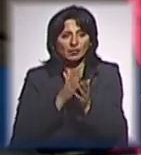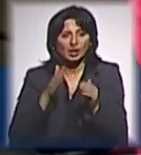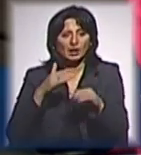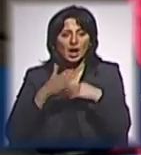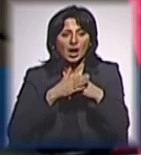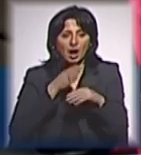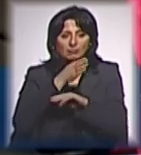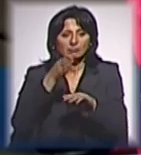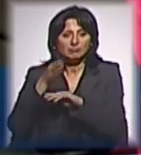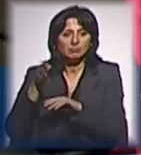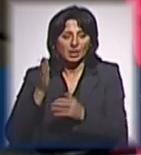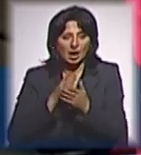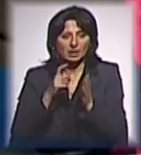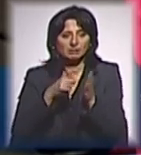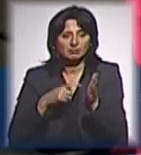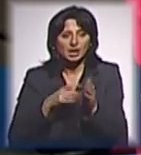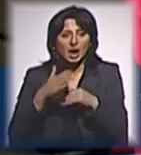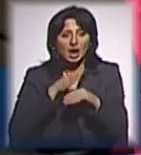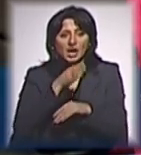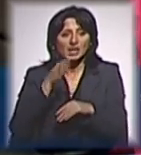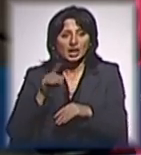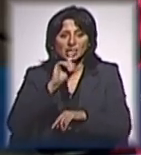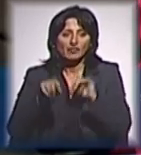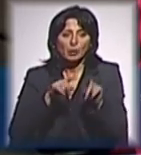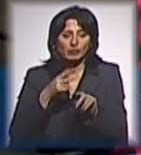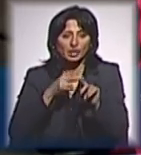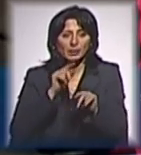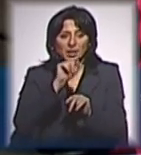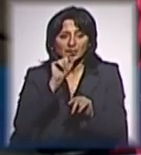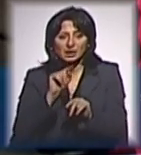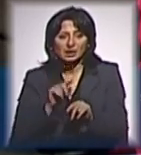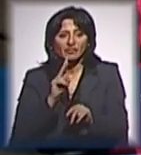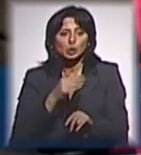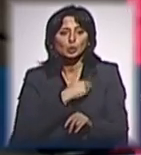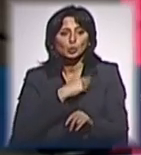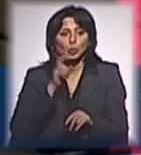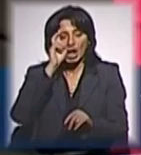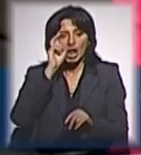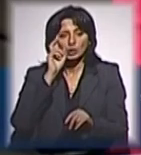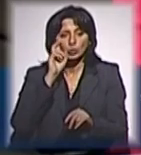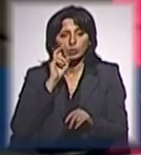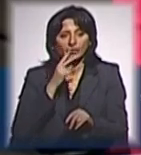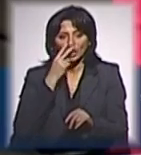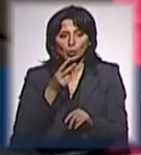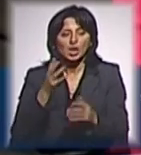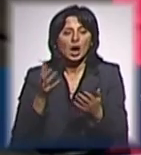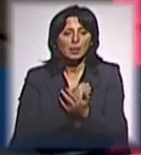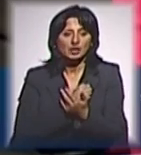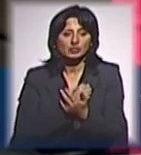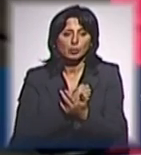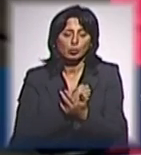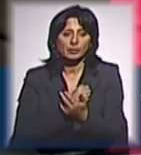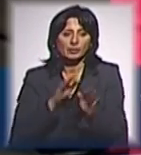კარდაკარი ეგრეთ წოდებული, და ამ კარდაკარში ნახავთ იმათ, ვინც სურს ხელისუფლებას, რომ იხილოს